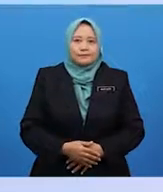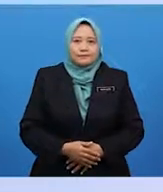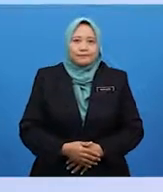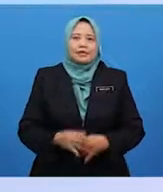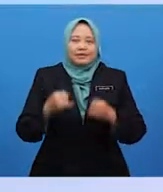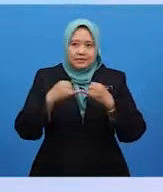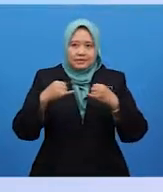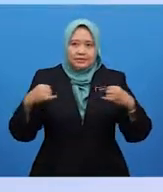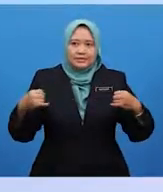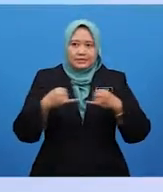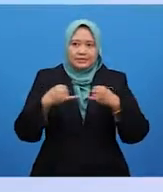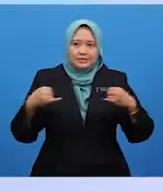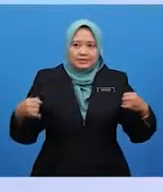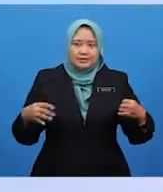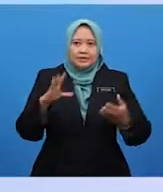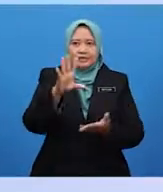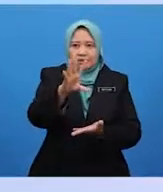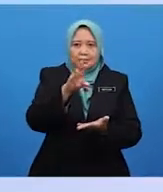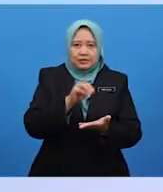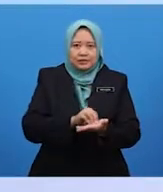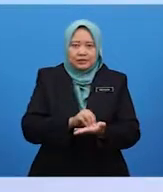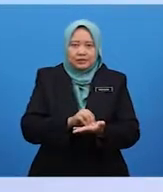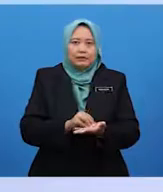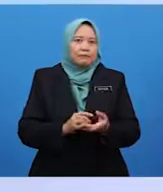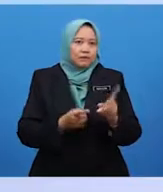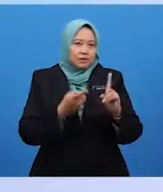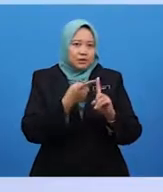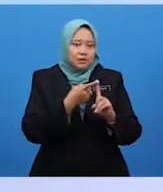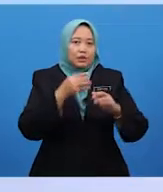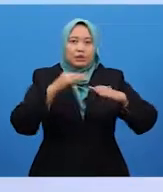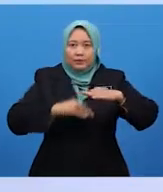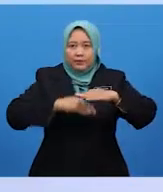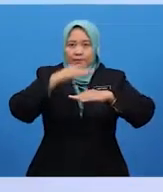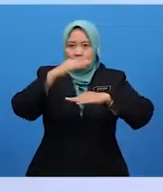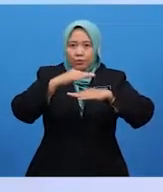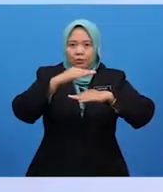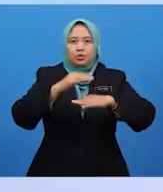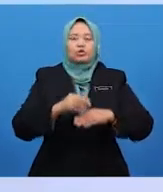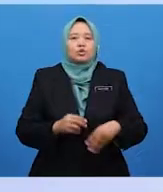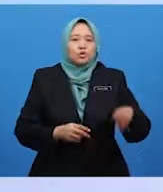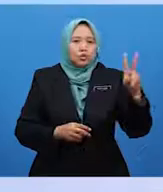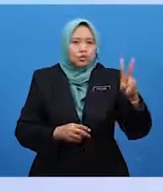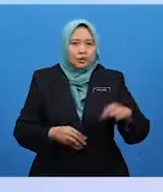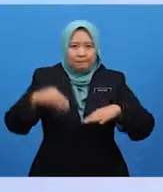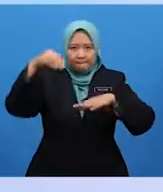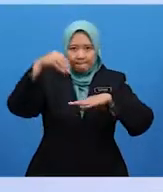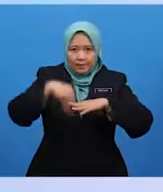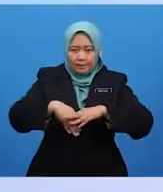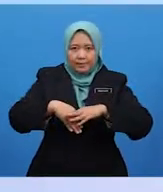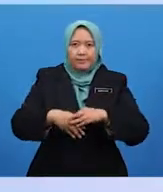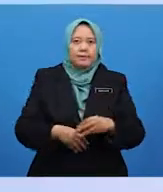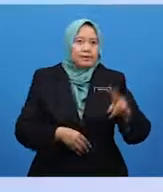cetakan. Cetakan timbulan atau lino, cetakan benam, cetakan stensil,